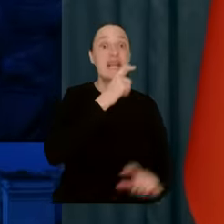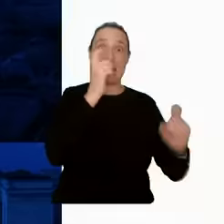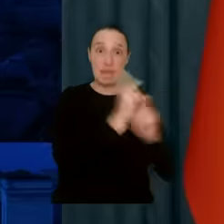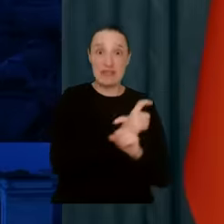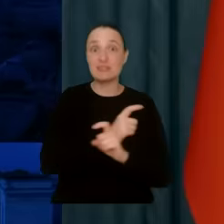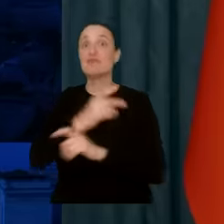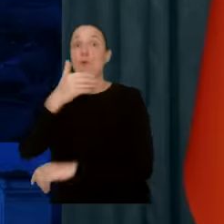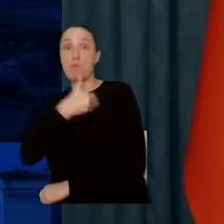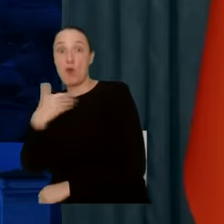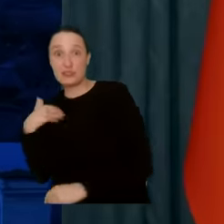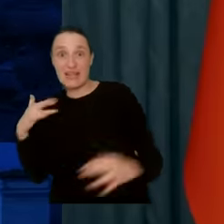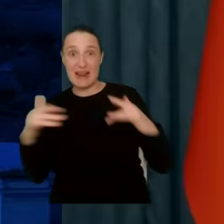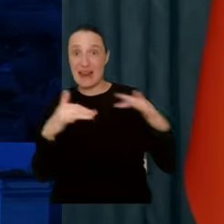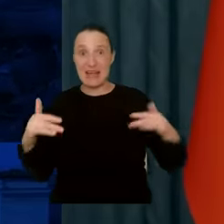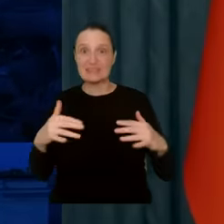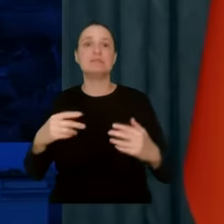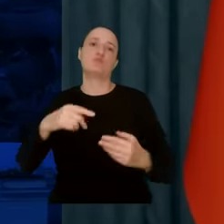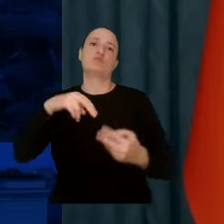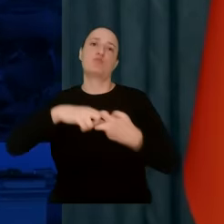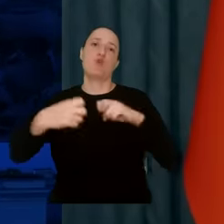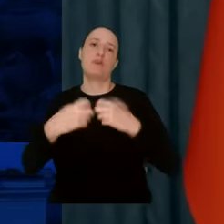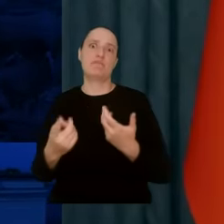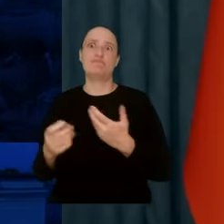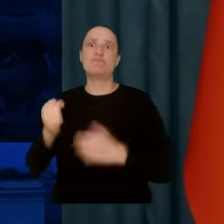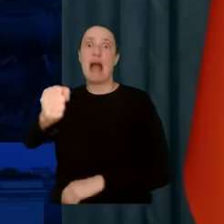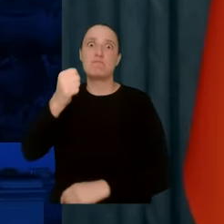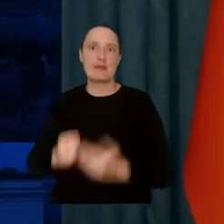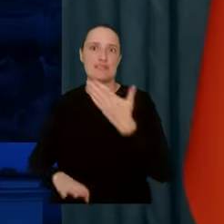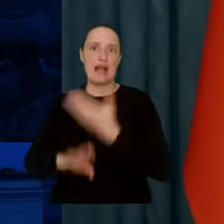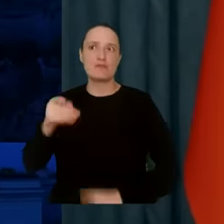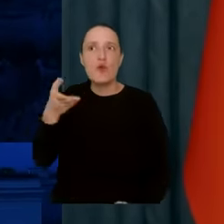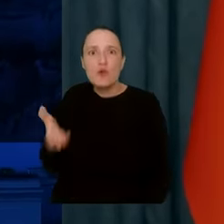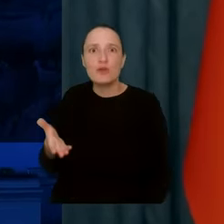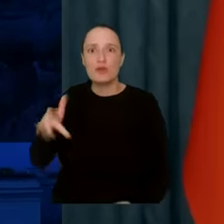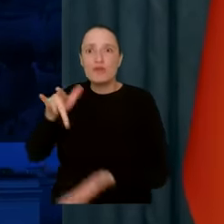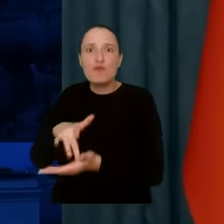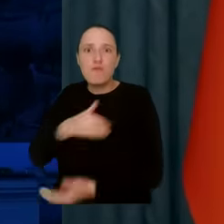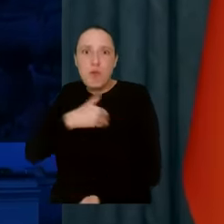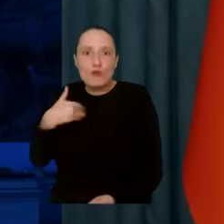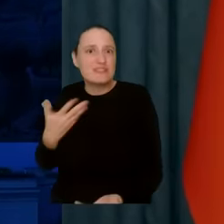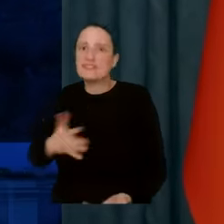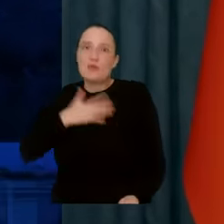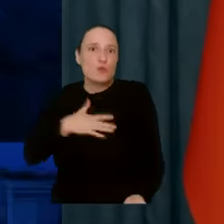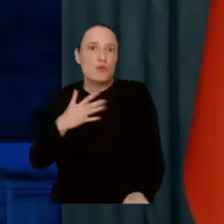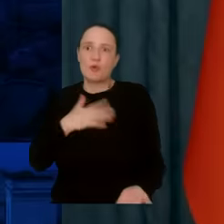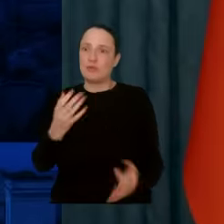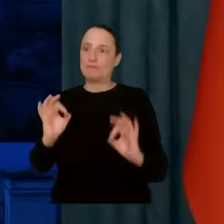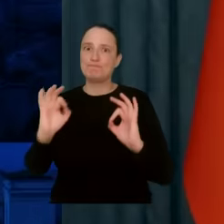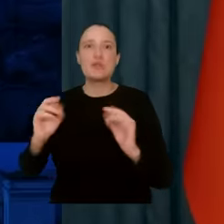relacjach z Polską. Niestety ich ambasador w Polsce nie potrafi takiej delikatności i wyczucia zachować,